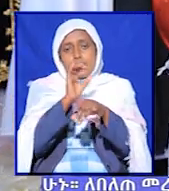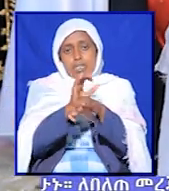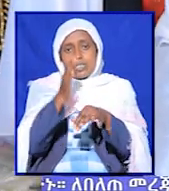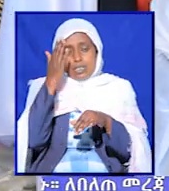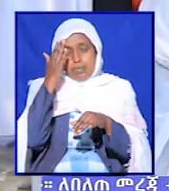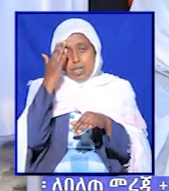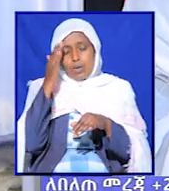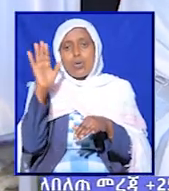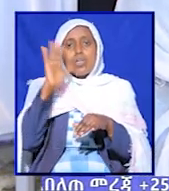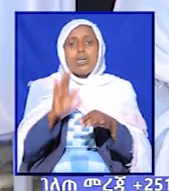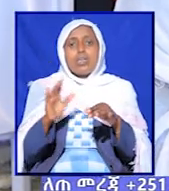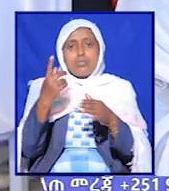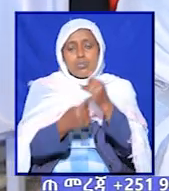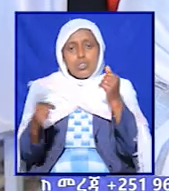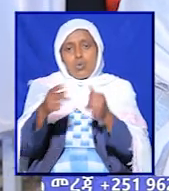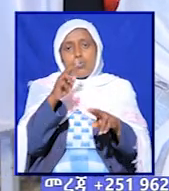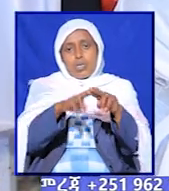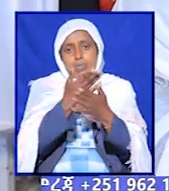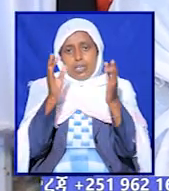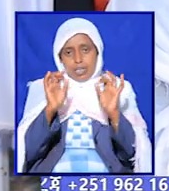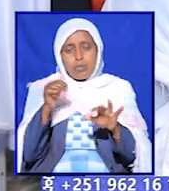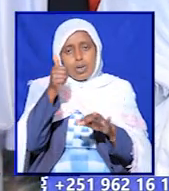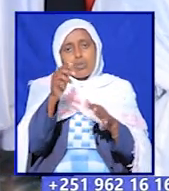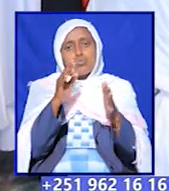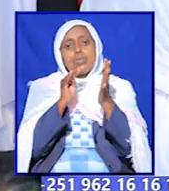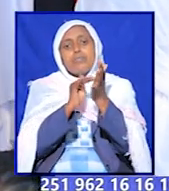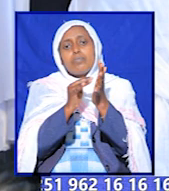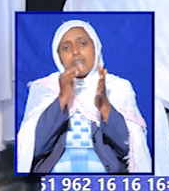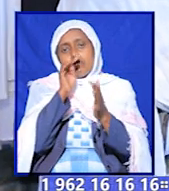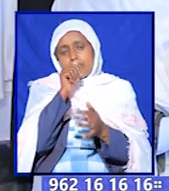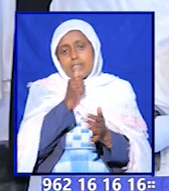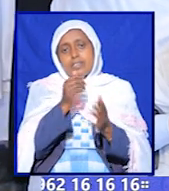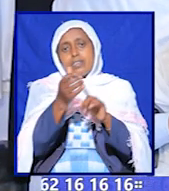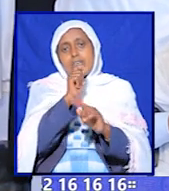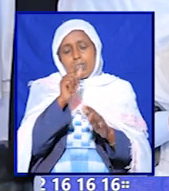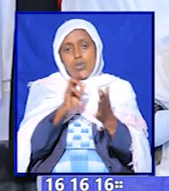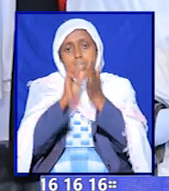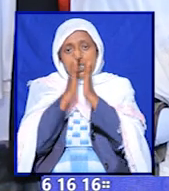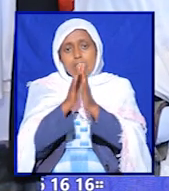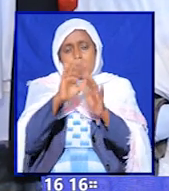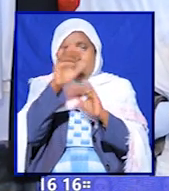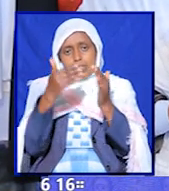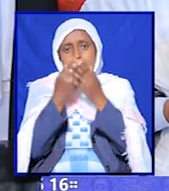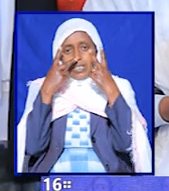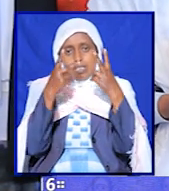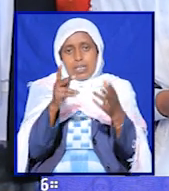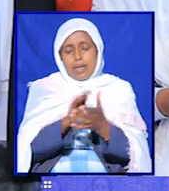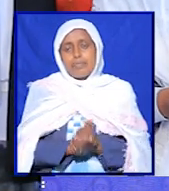በቤተ ክርስቲያን ለጌጥ ብቻ ሆኖ የሚቀመጥ ነገር የለም። ራሱ ምስጢር የያዘ ነው። ቅዳሴ በአጠቃላይ ስናይ